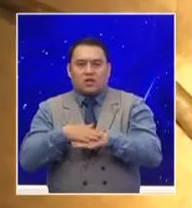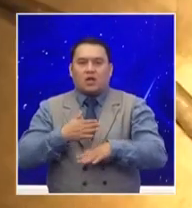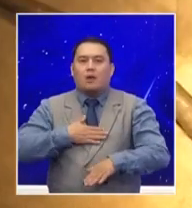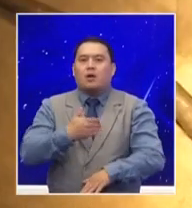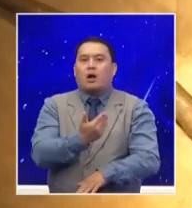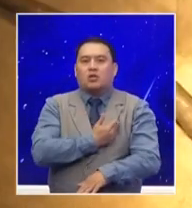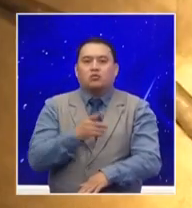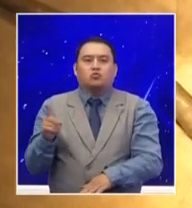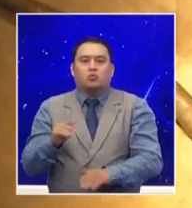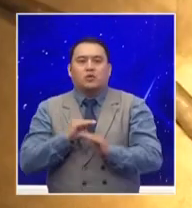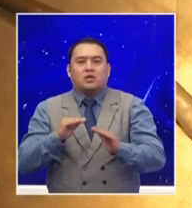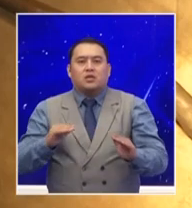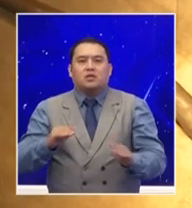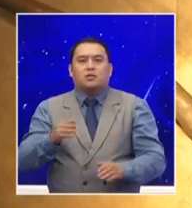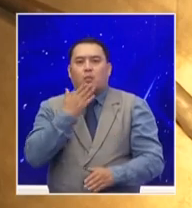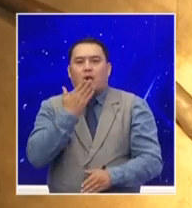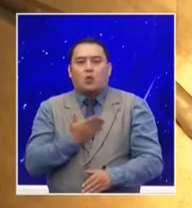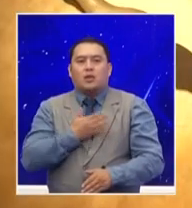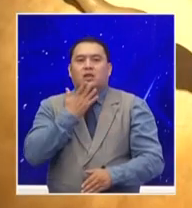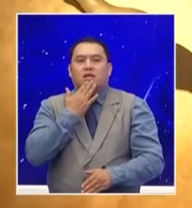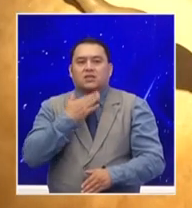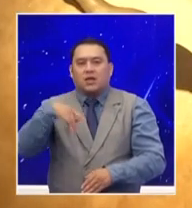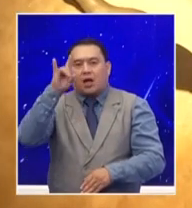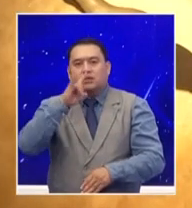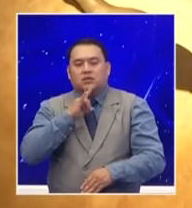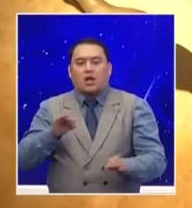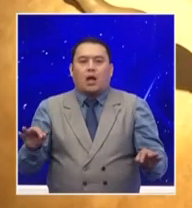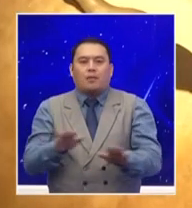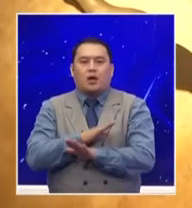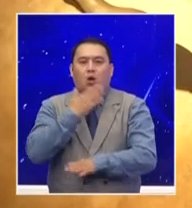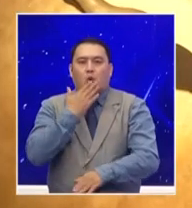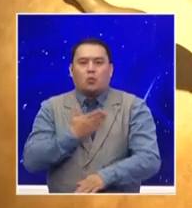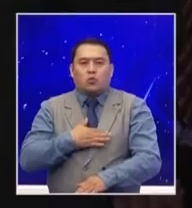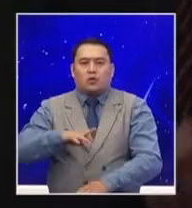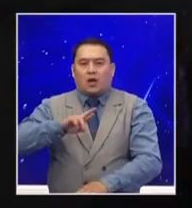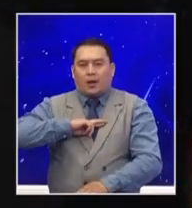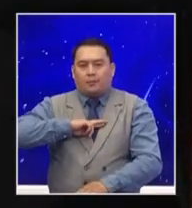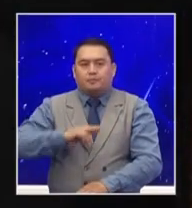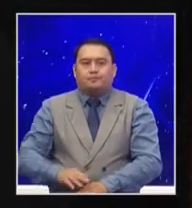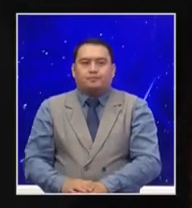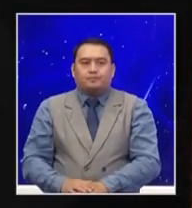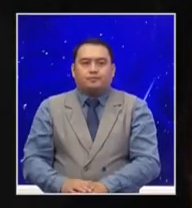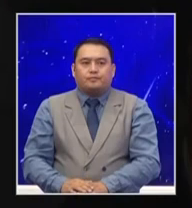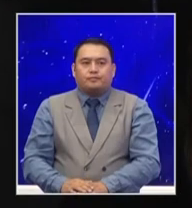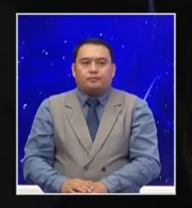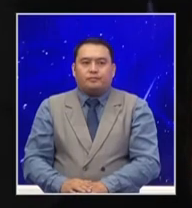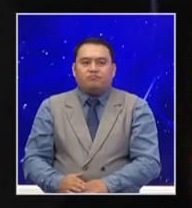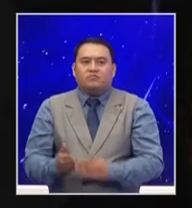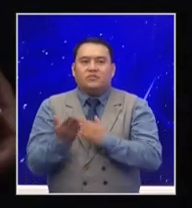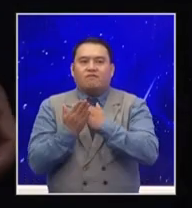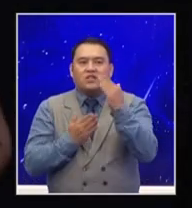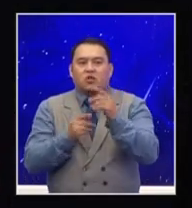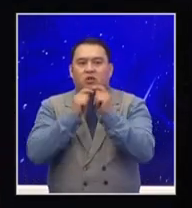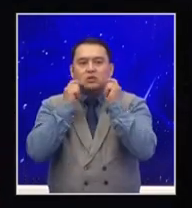бы хотела, чтобы дети и взрослые полюбили национальные казахские песни, как люблю их я. Для певца нет более высокой награды,